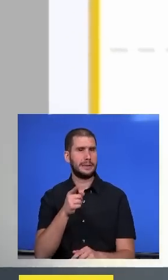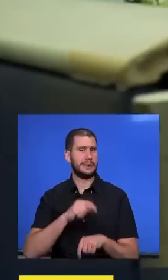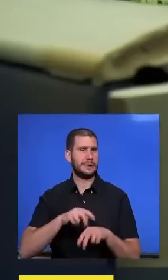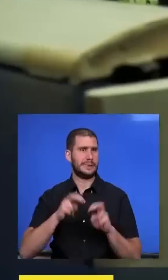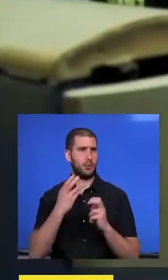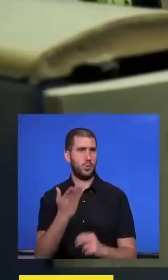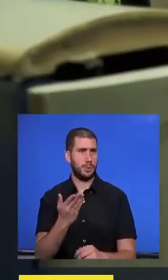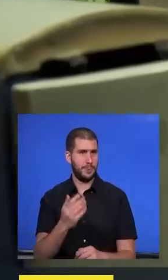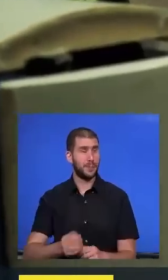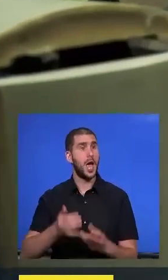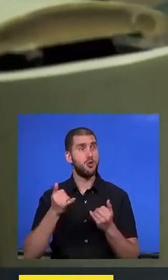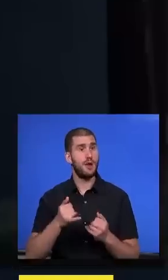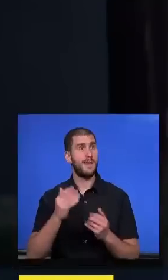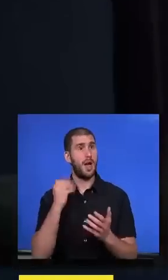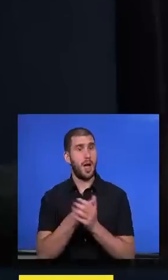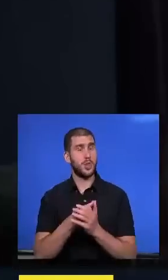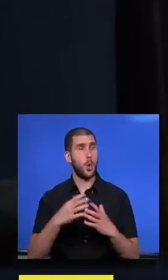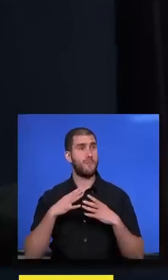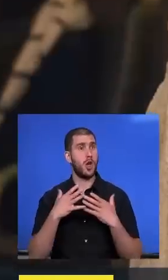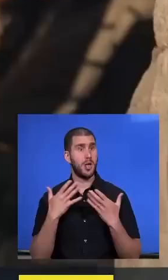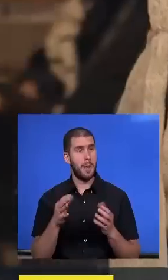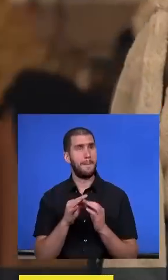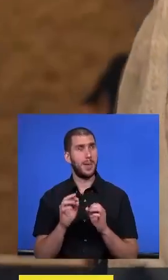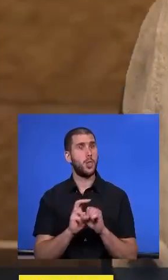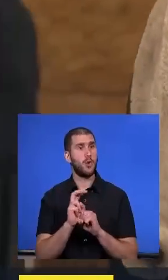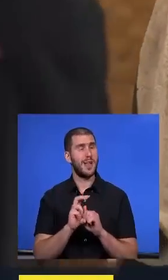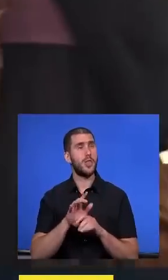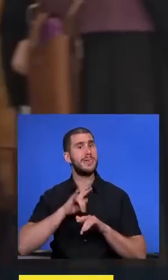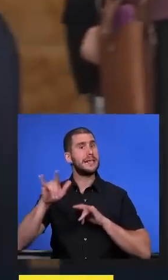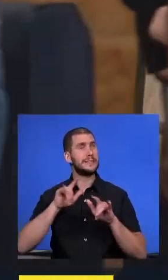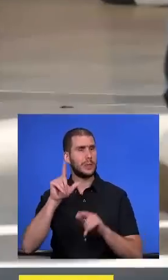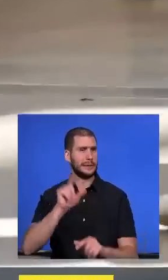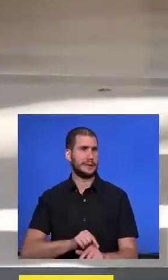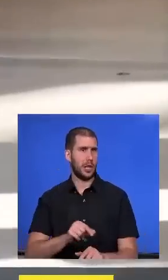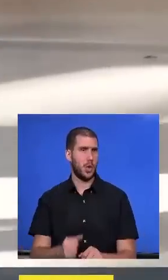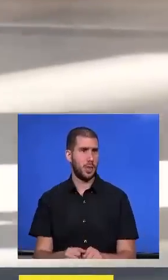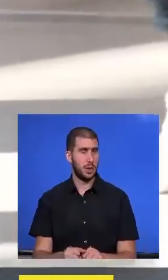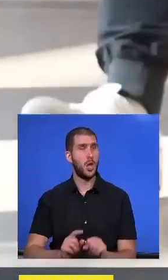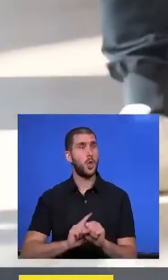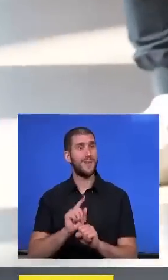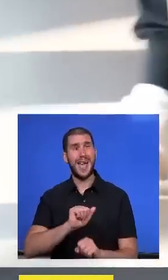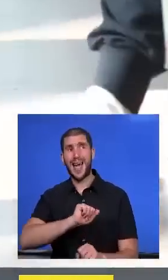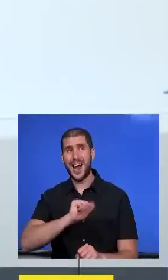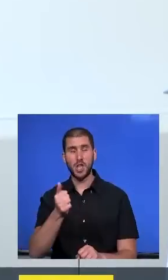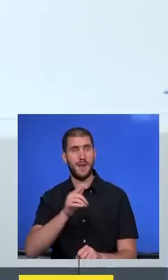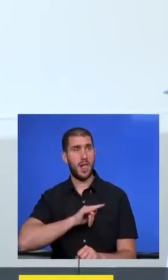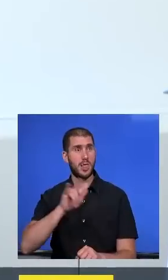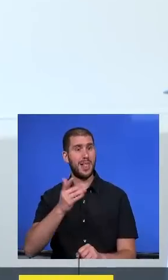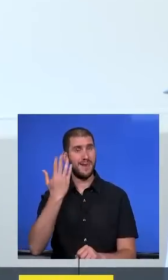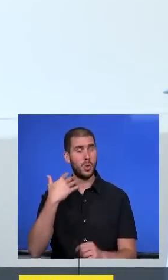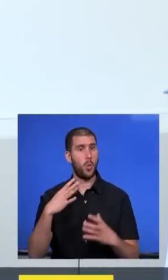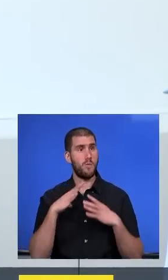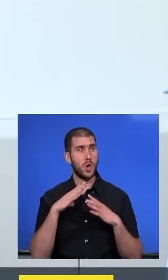הזמן. עכשיו, ועד החופש הגדול, מתחילה עונת הטיסות הזולות באמת. תקופה הטובה ביותר לצאת לפני